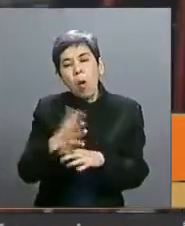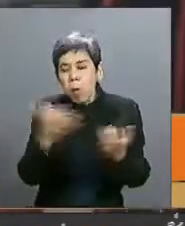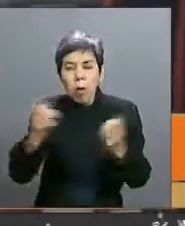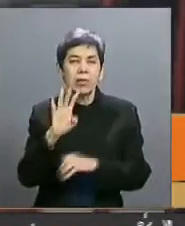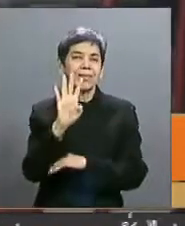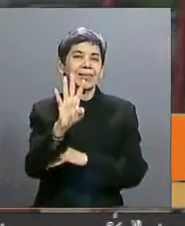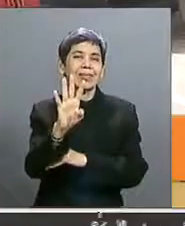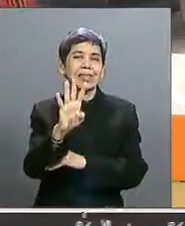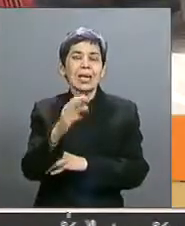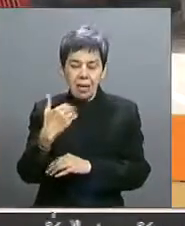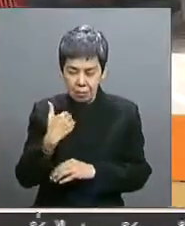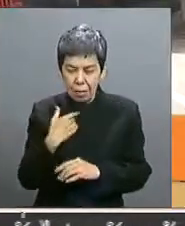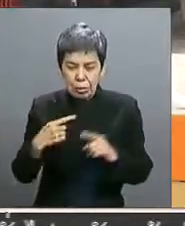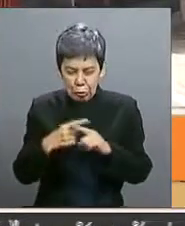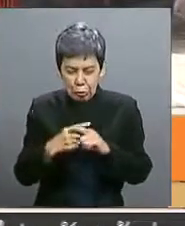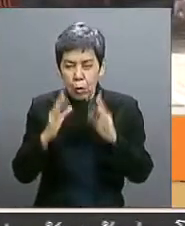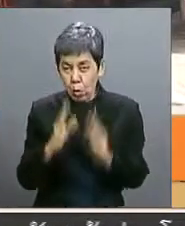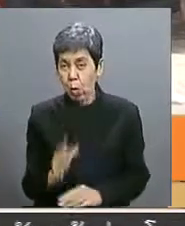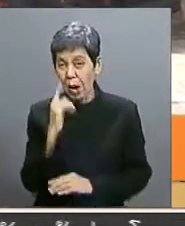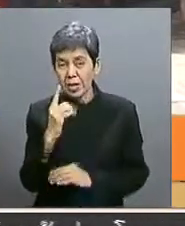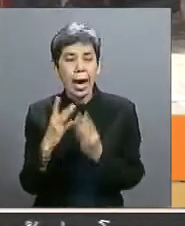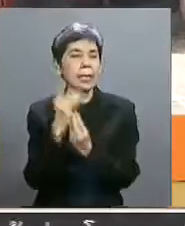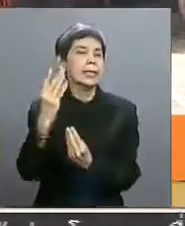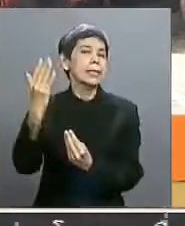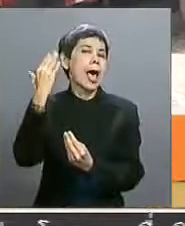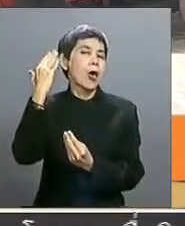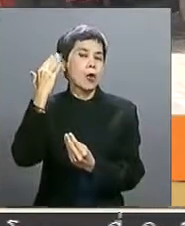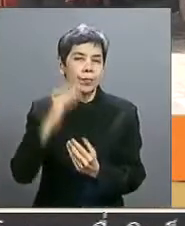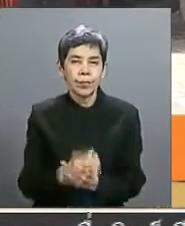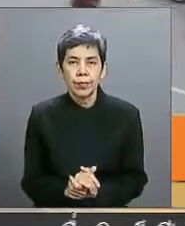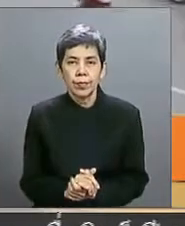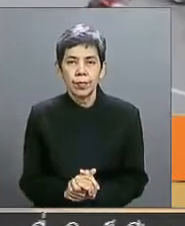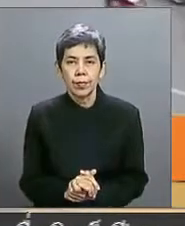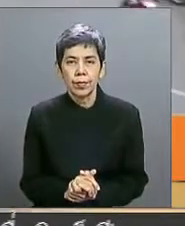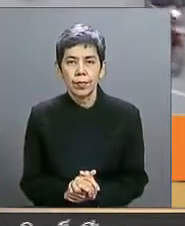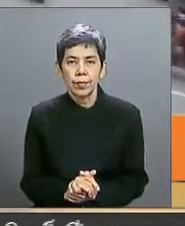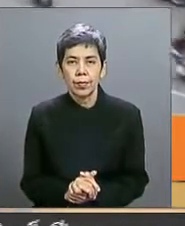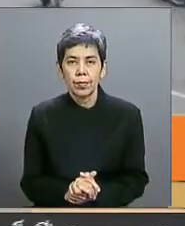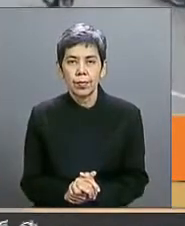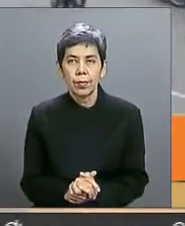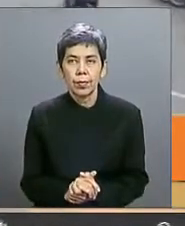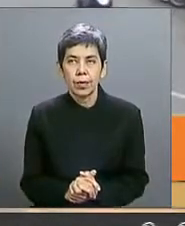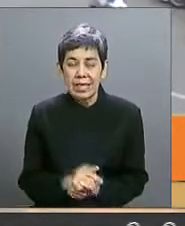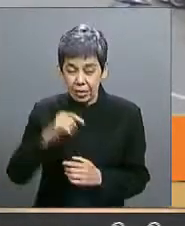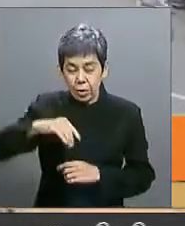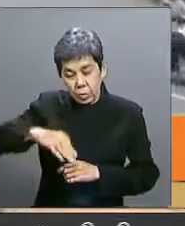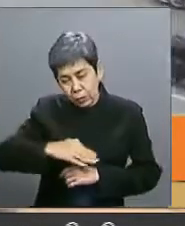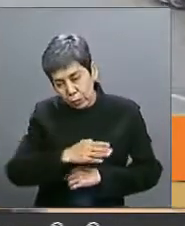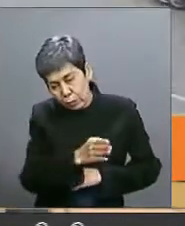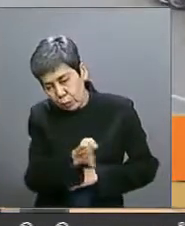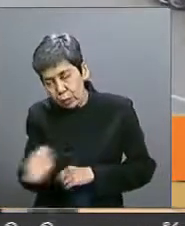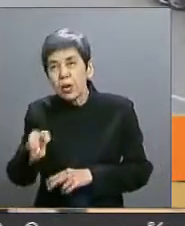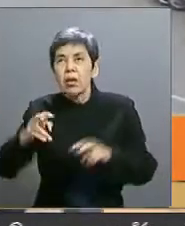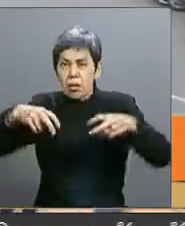คันและมีผู้บาดเจ็บ1คนเมื่อสัปดาห์ที่ผ่านมาจุดทางขึ้นพระธาตุดอยสุเทพ